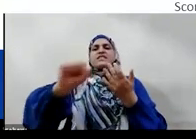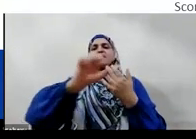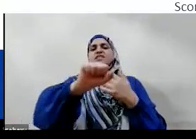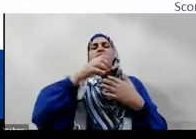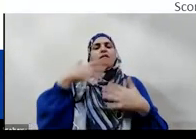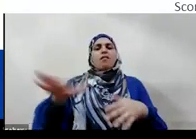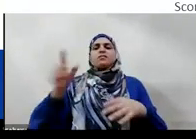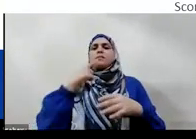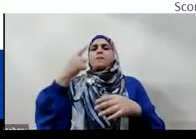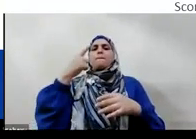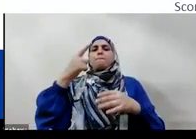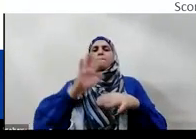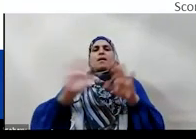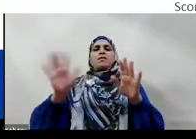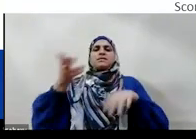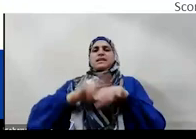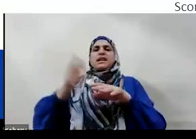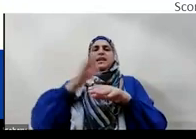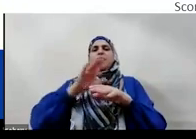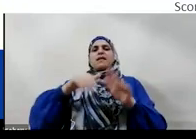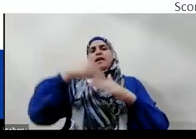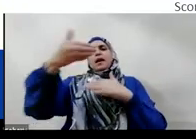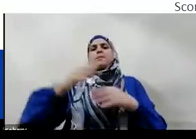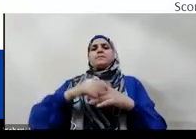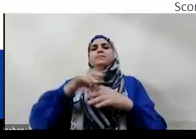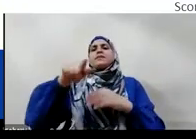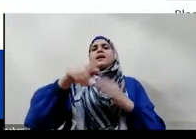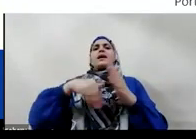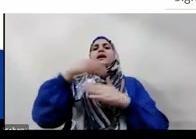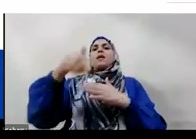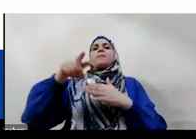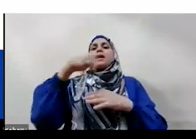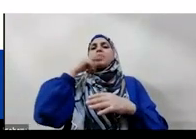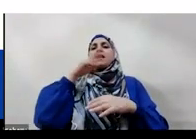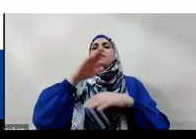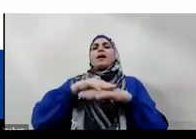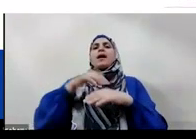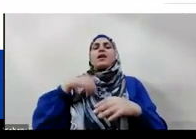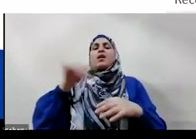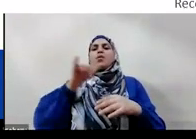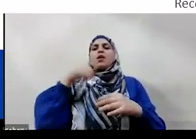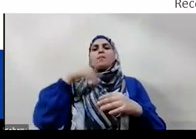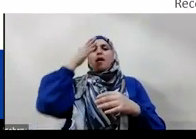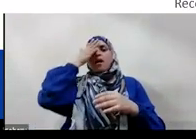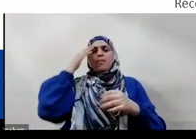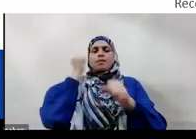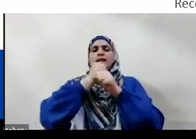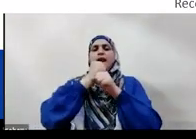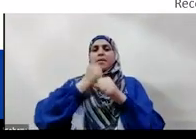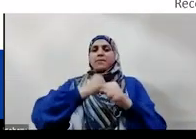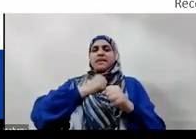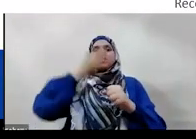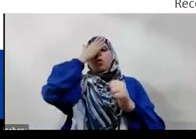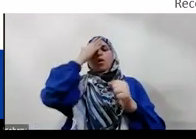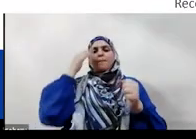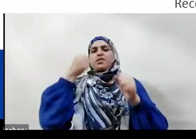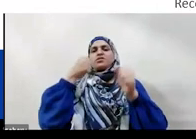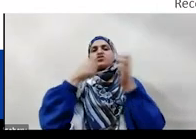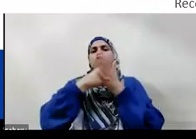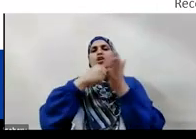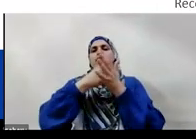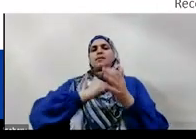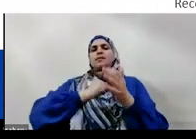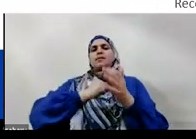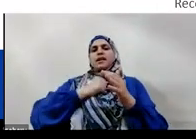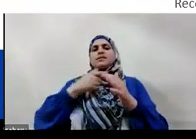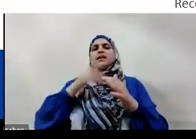فيها. السكشن اللي بعده هينقلني للاكاديميك اند بروفيشنال انفورميشن. اول حاجه مطلوبه مني فيه ان انا اسلم